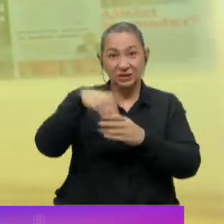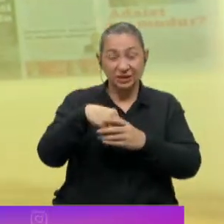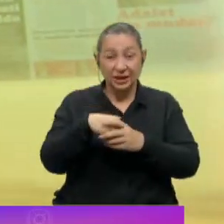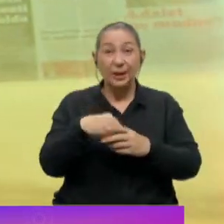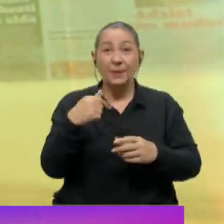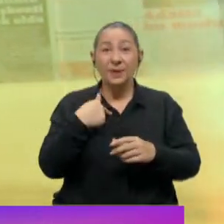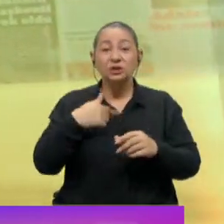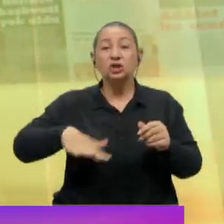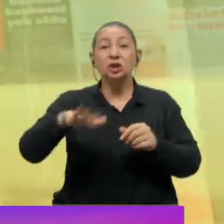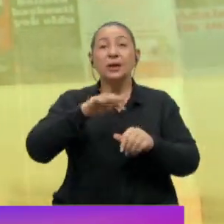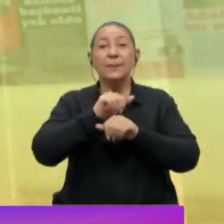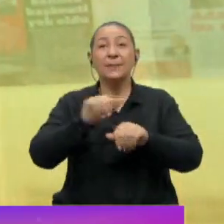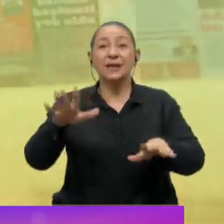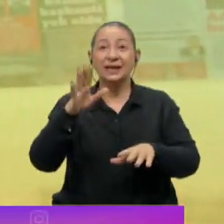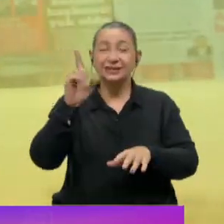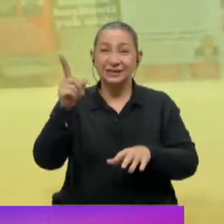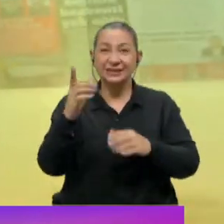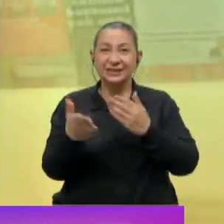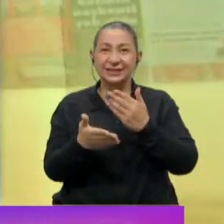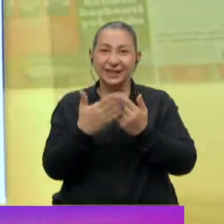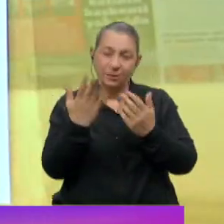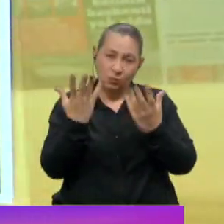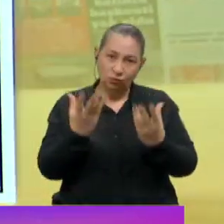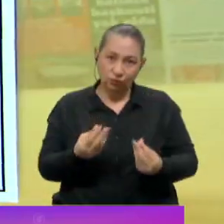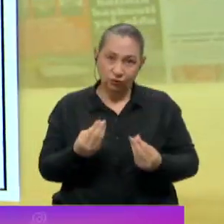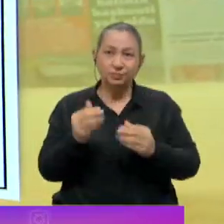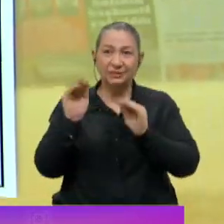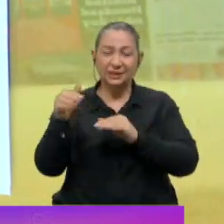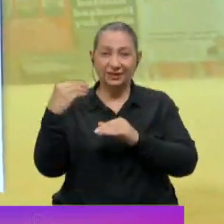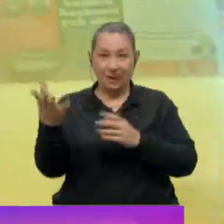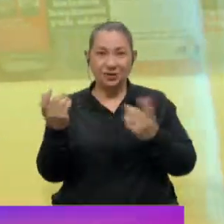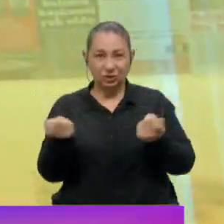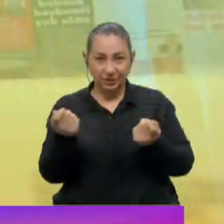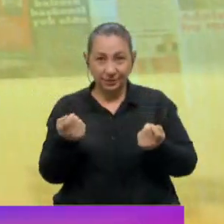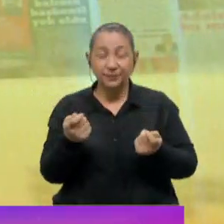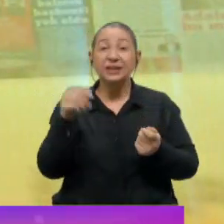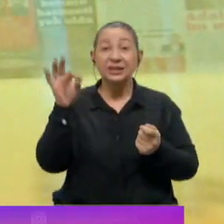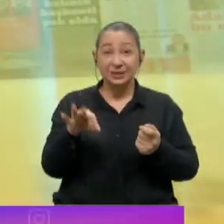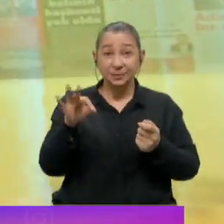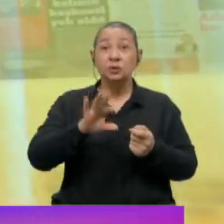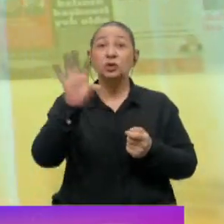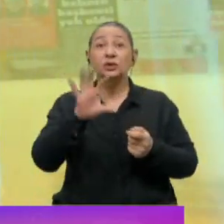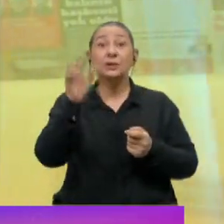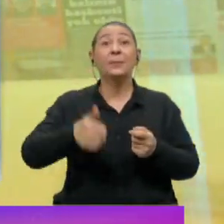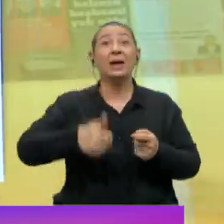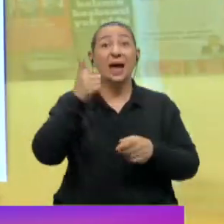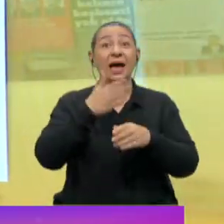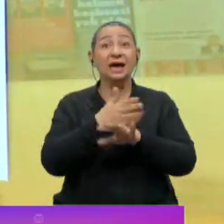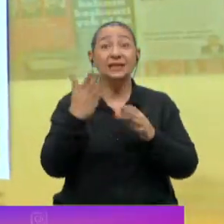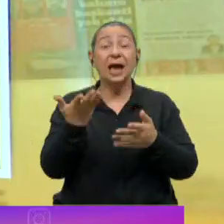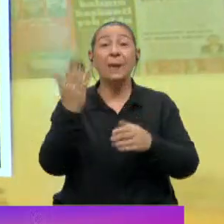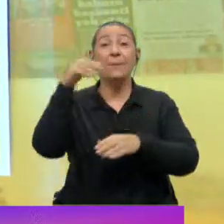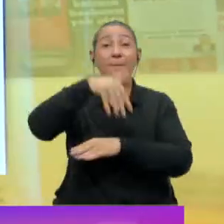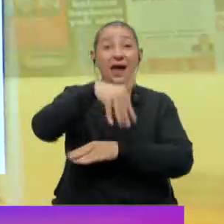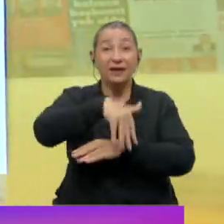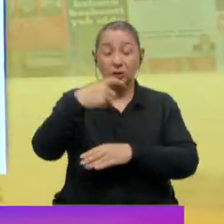içerisinde. Ben sosyal medyadan da kendilerinin sesine bir nebze olsun katkı sağlamaya gayret ettim. Şimdi ise Turizm Bakanı aslında hem